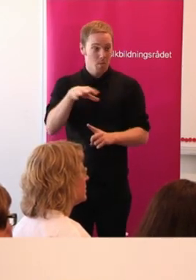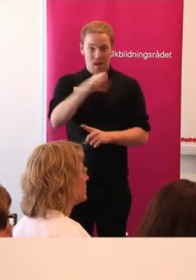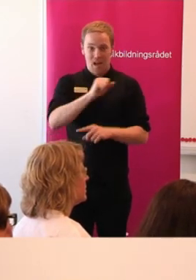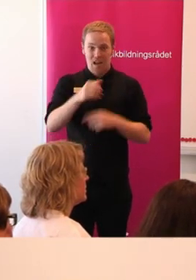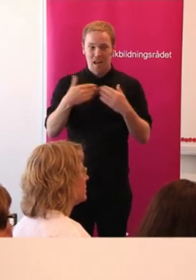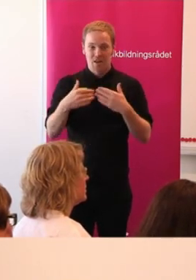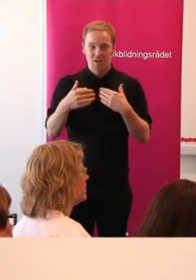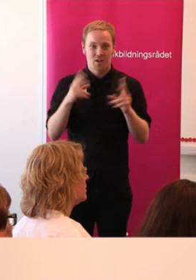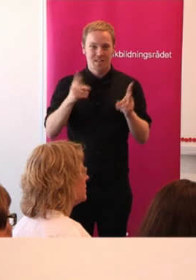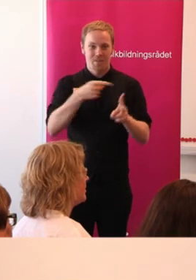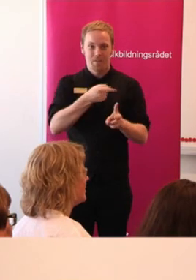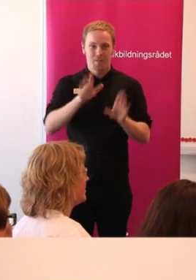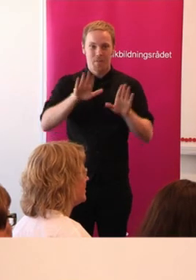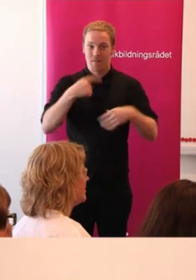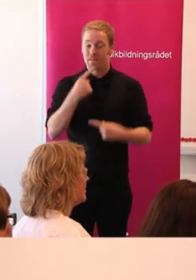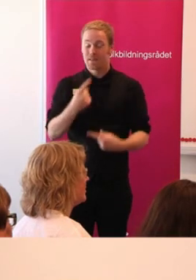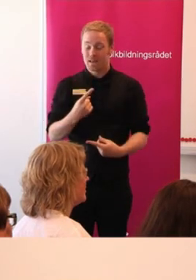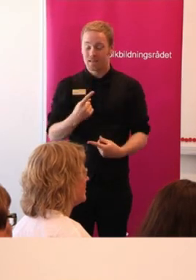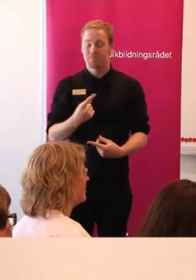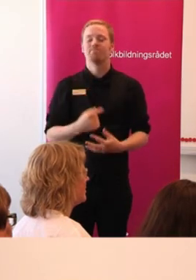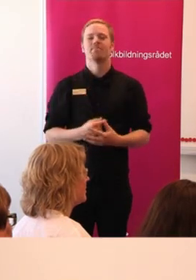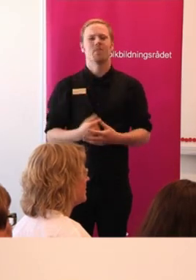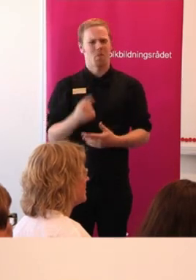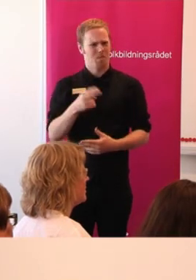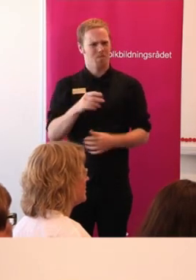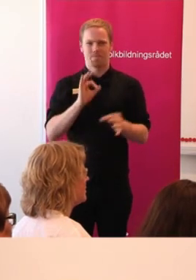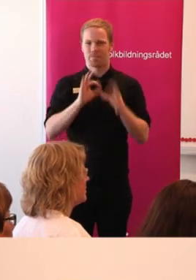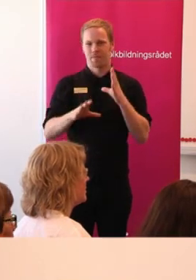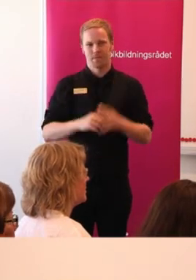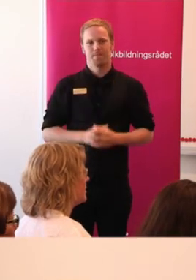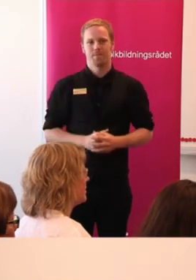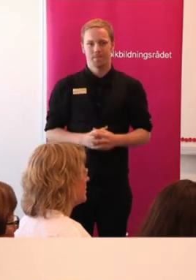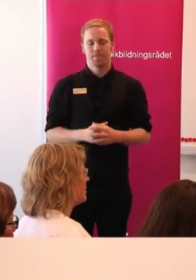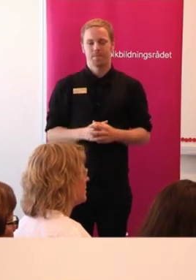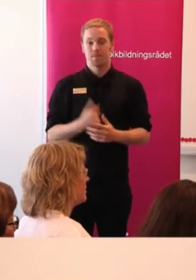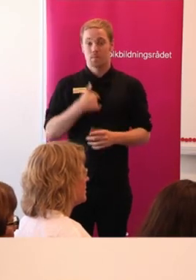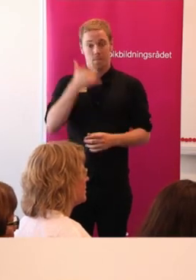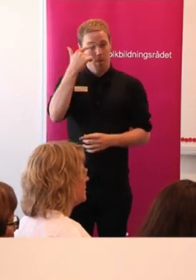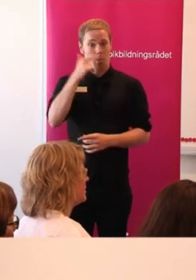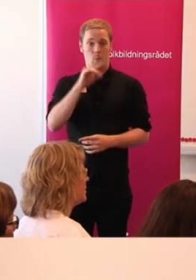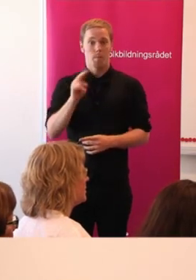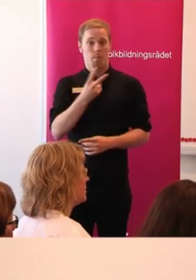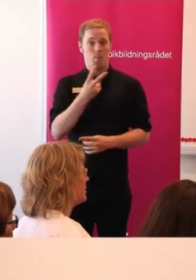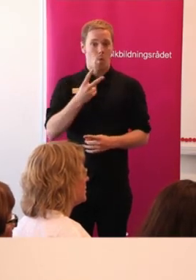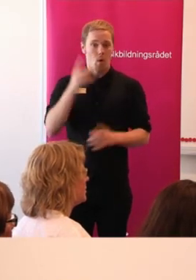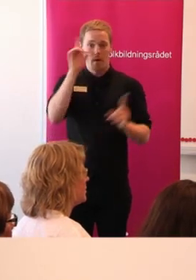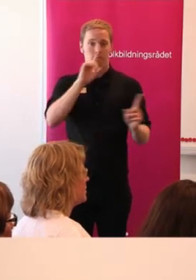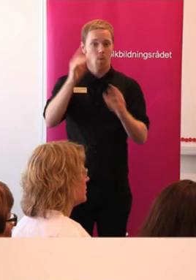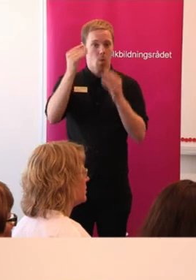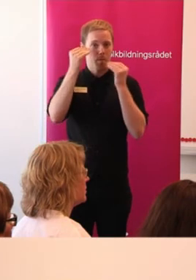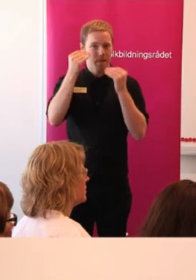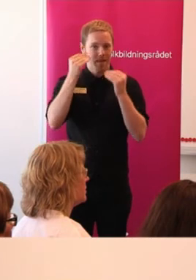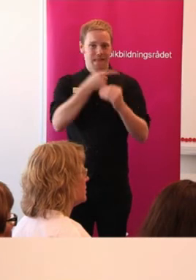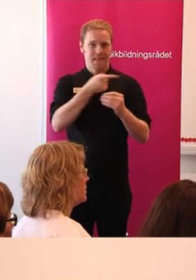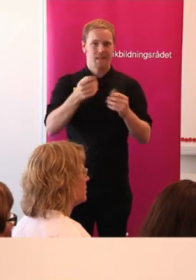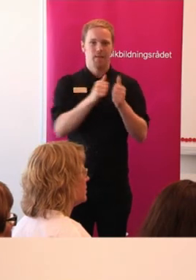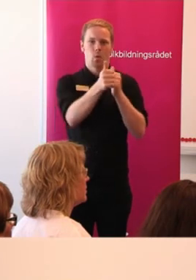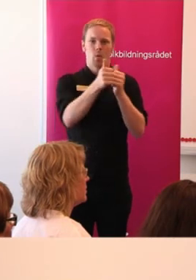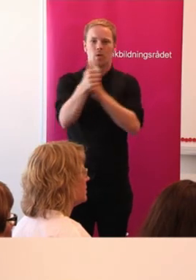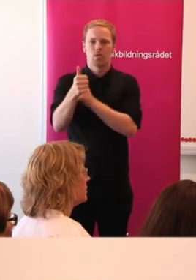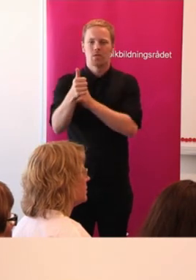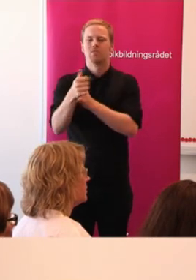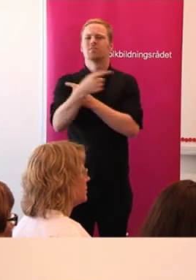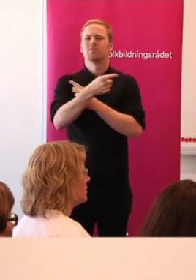så är det ju perfekt. Då tror jag att både folkbildningens företrädare ute blir nöjda,